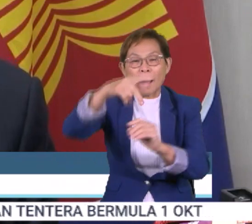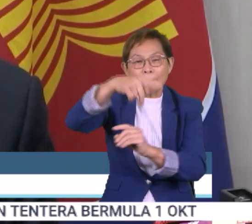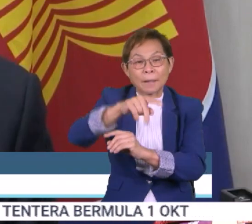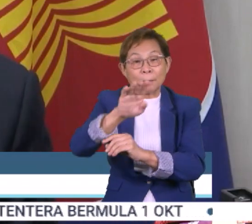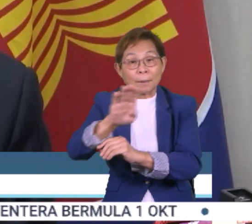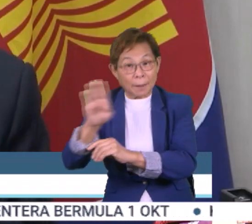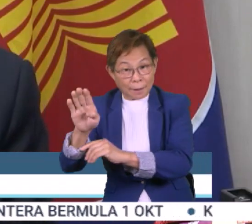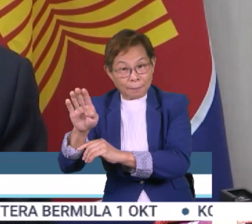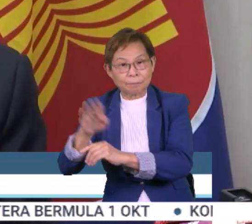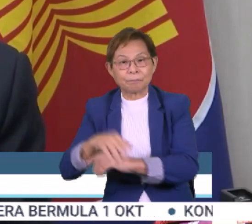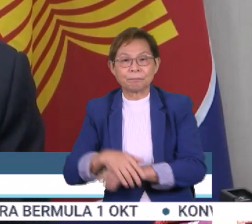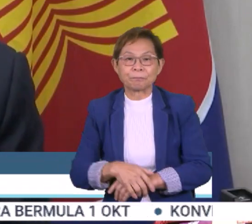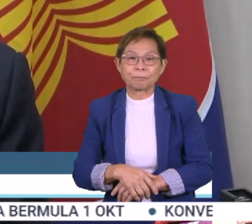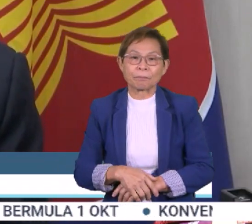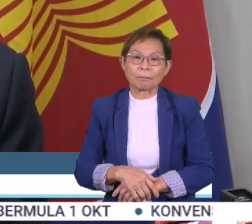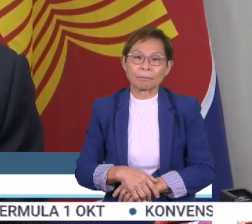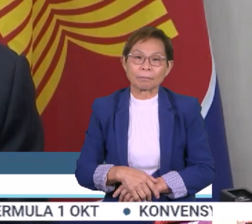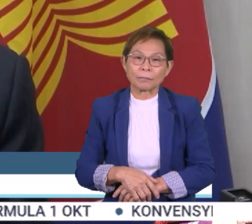Bangsa-Bangsa Bersatu